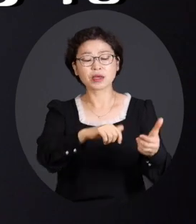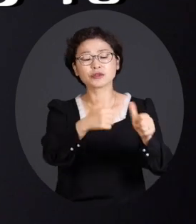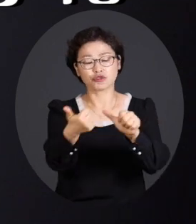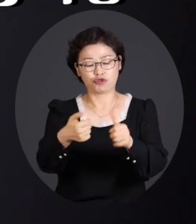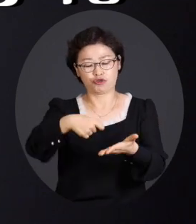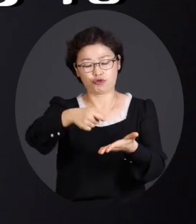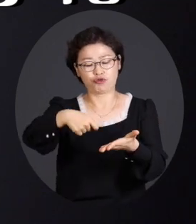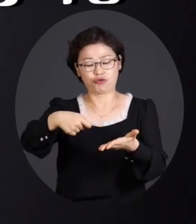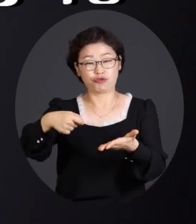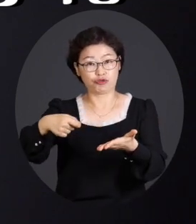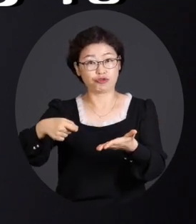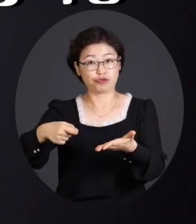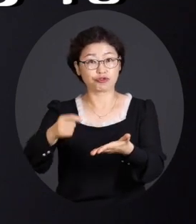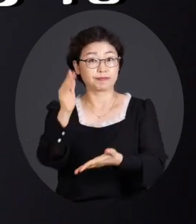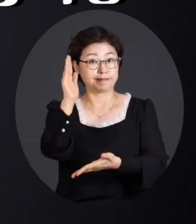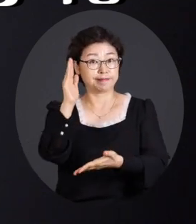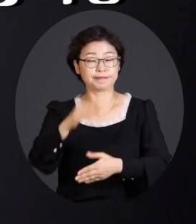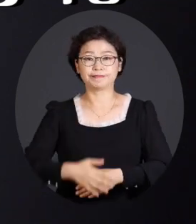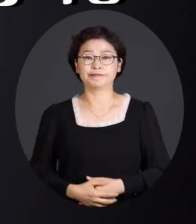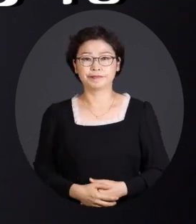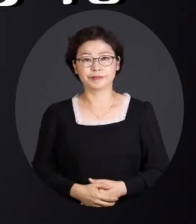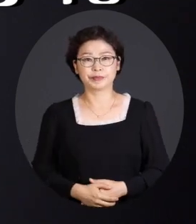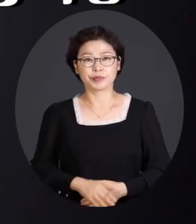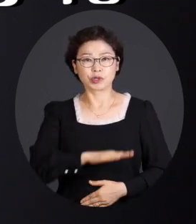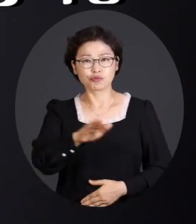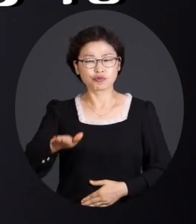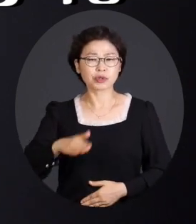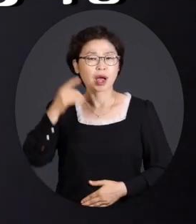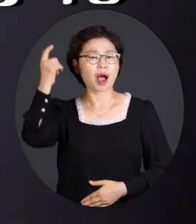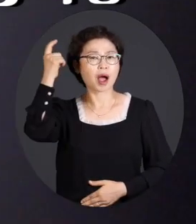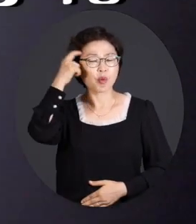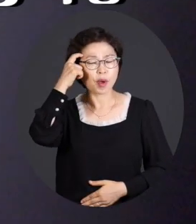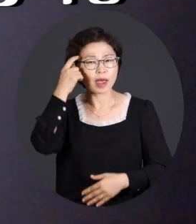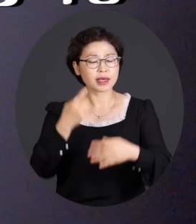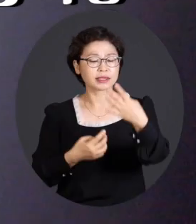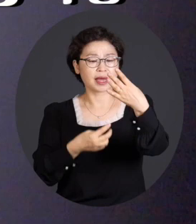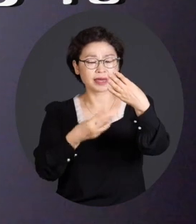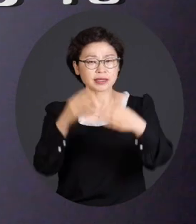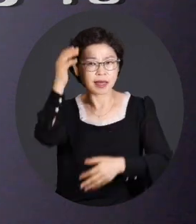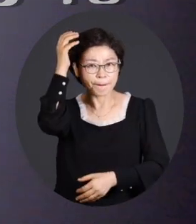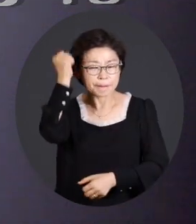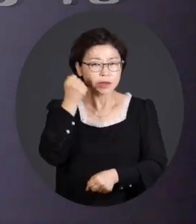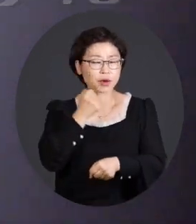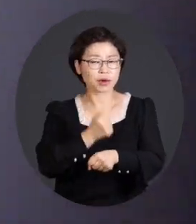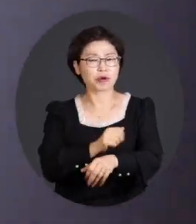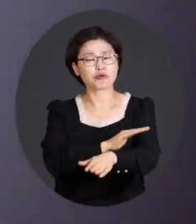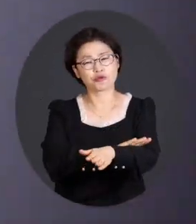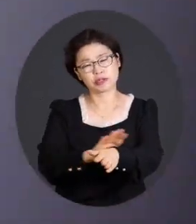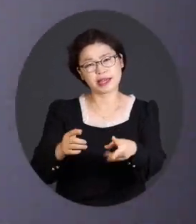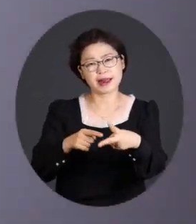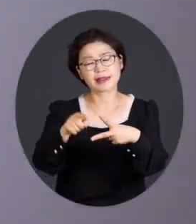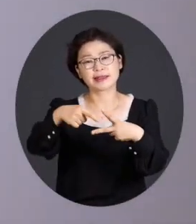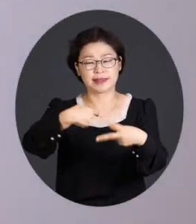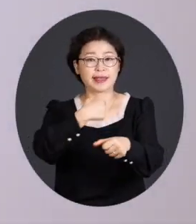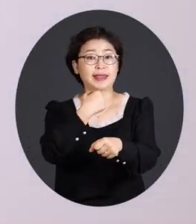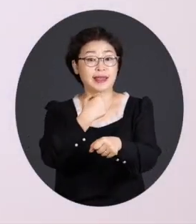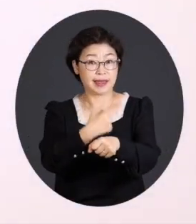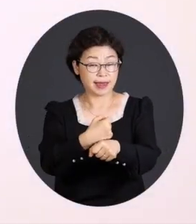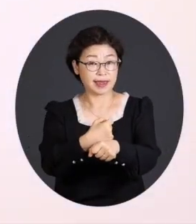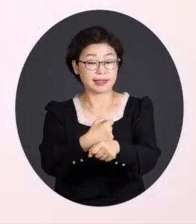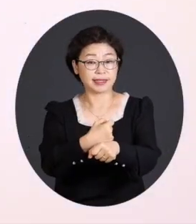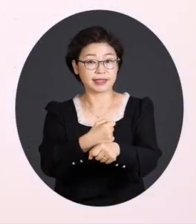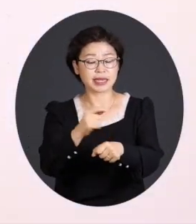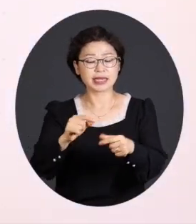선생의 이야기입니다. 우리가 왜 4.3을 기억하고 제대로 이해해야 하는지 이 말들